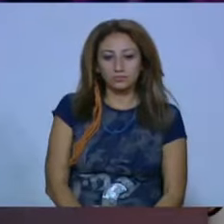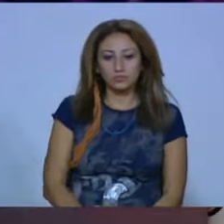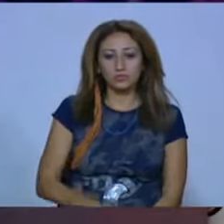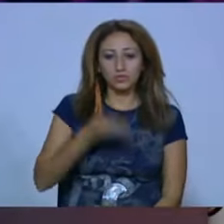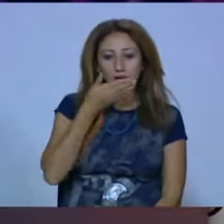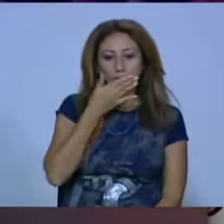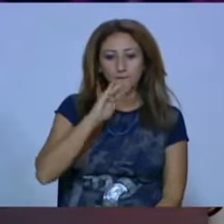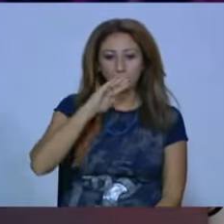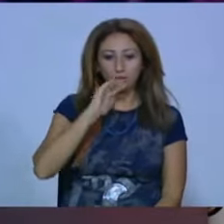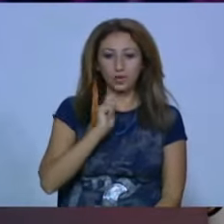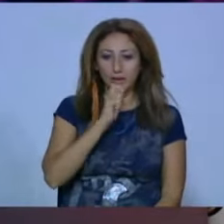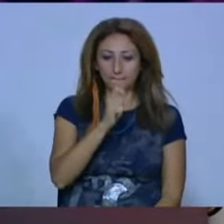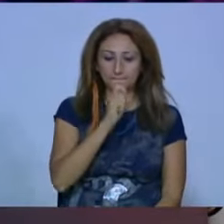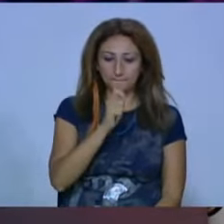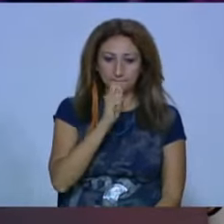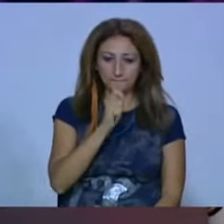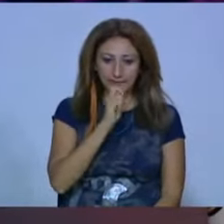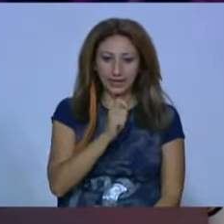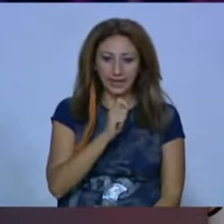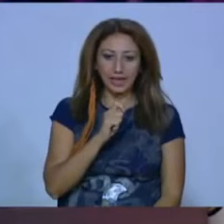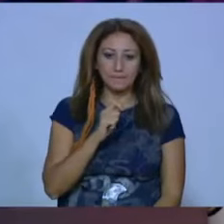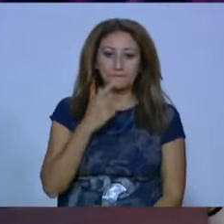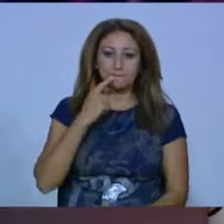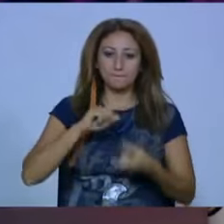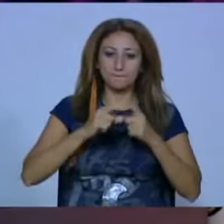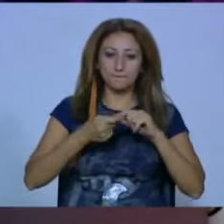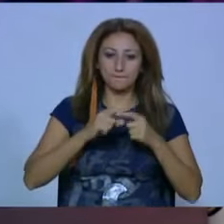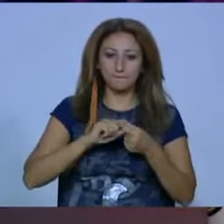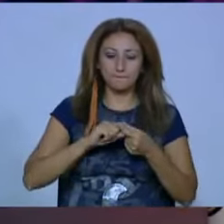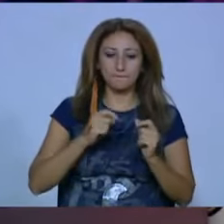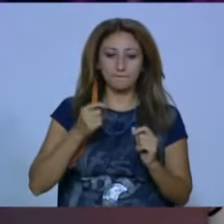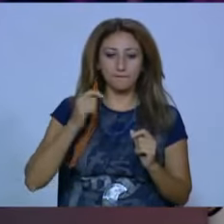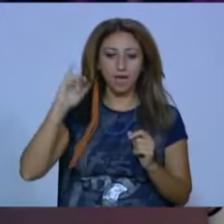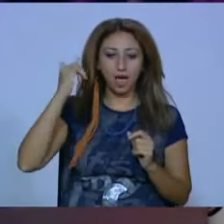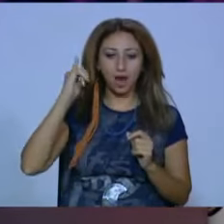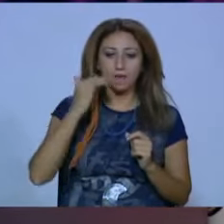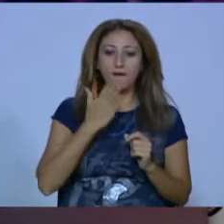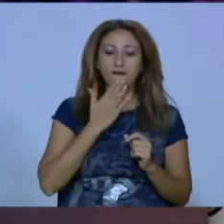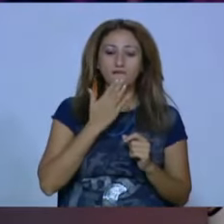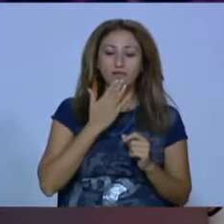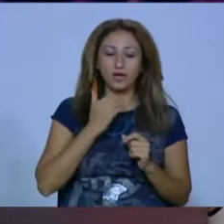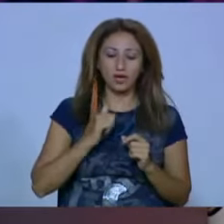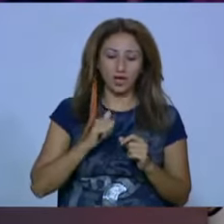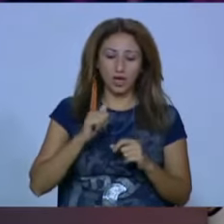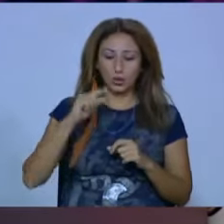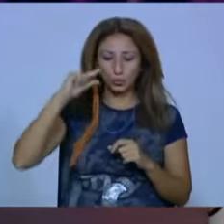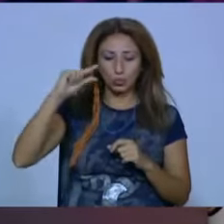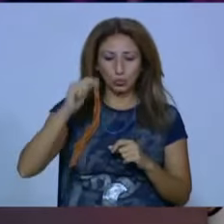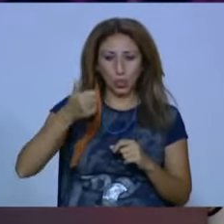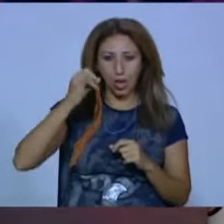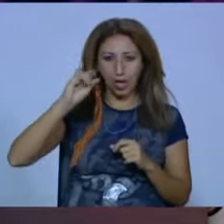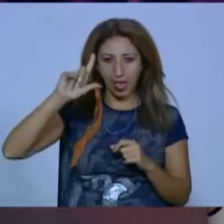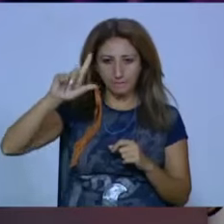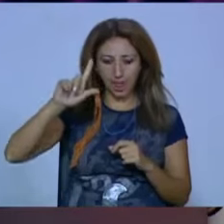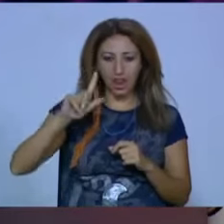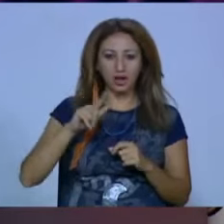الحمد لله. البرنامج بالتعاون مع المؤسسة العربية الإفريقية والدكتورة المحترمة أمل عبد الرحمن قدرنا نركب لسامي طرف